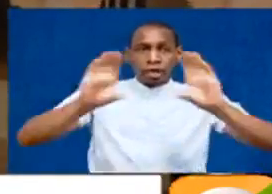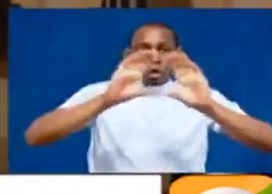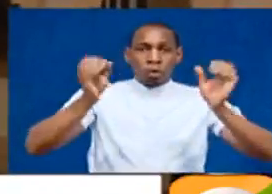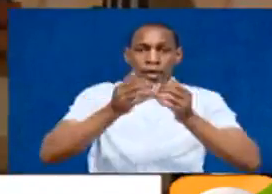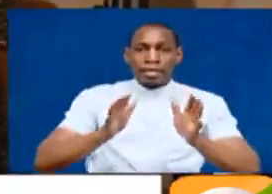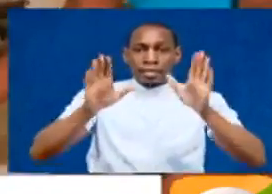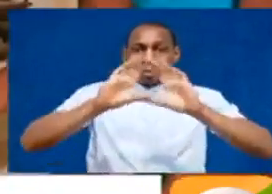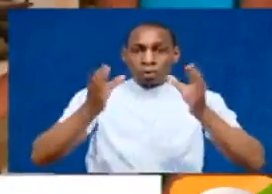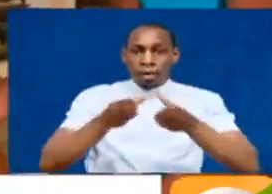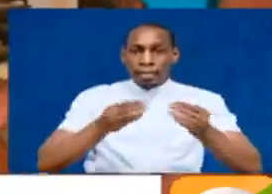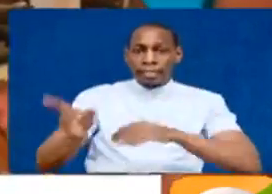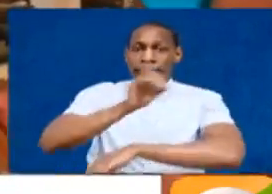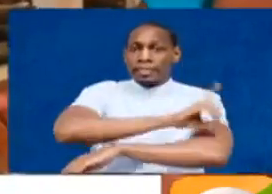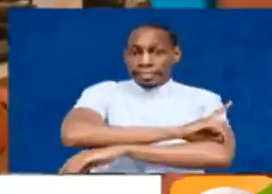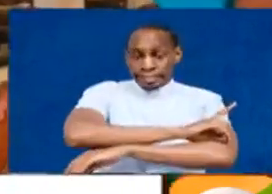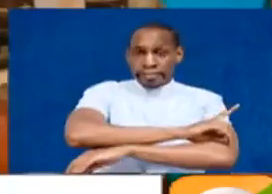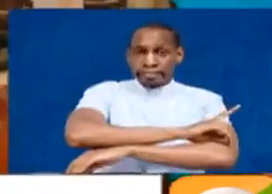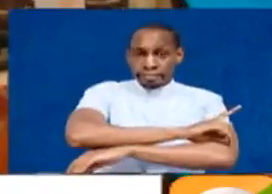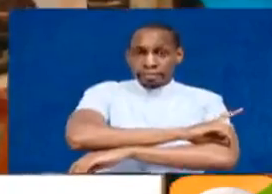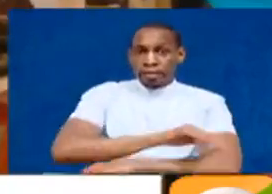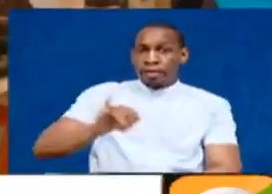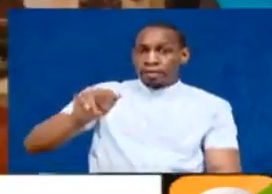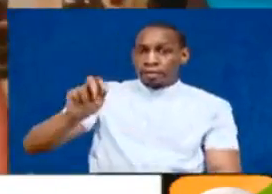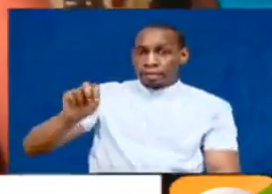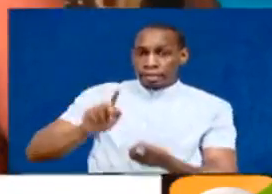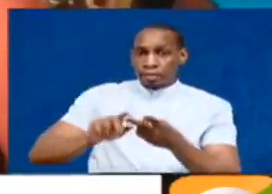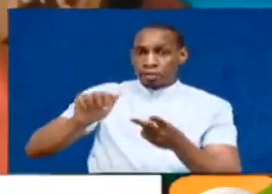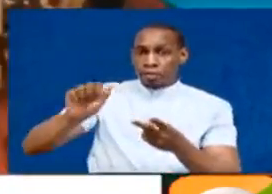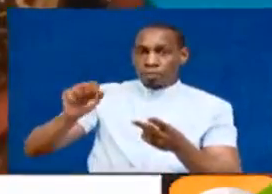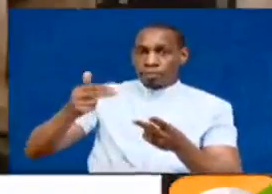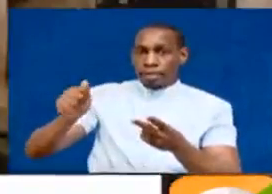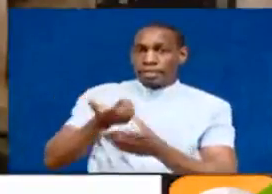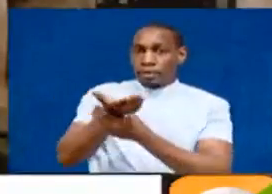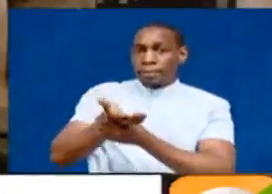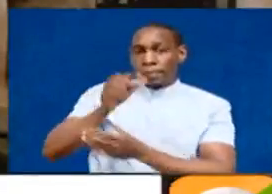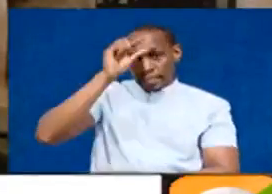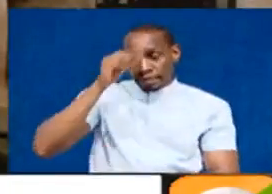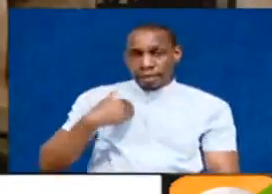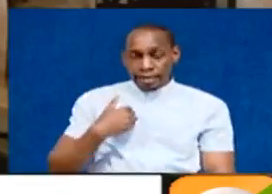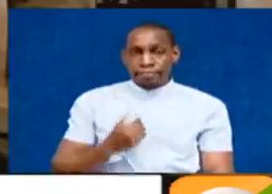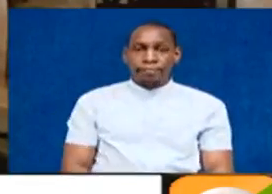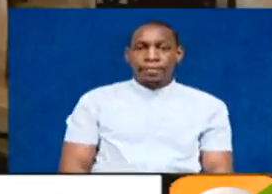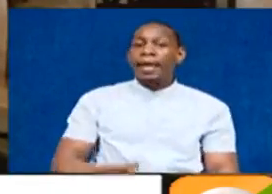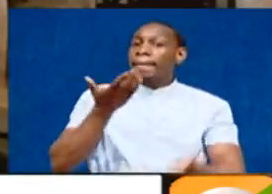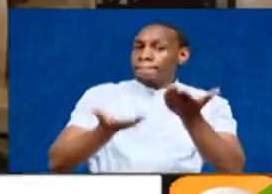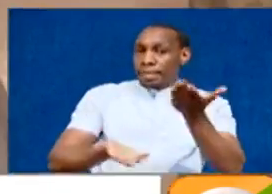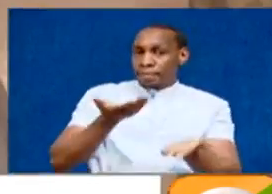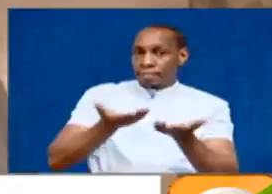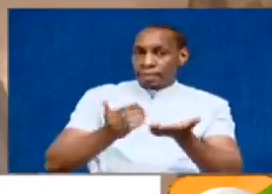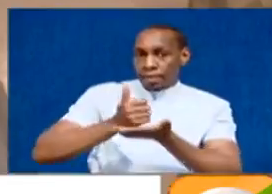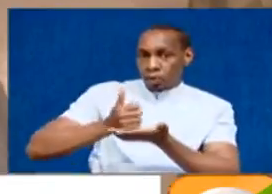Ulimwengu unapoadhimisha siku hii ya walemavu duniani, Iania Asha wanaombi kwa serikali. Pengine